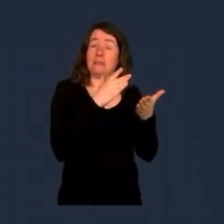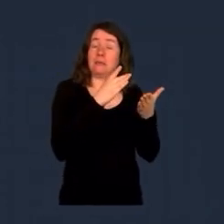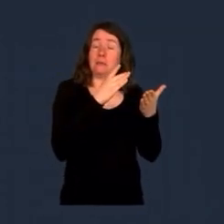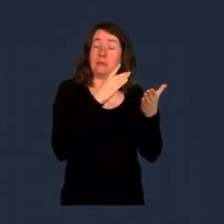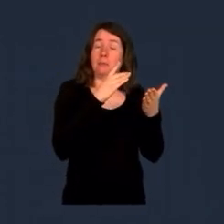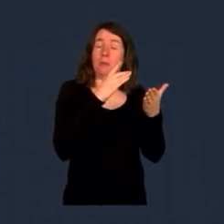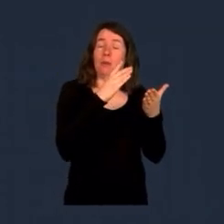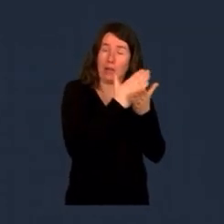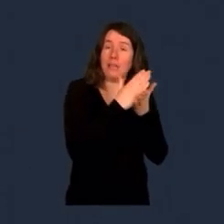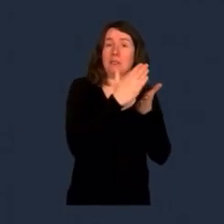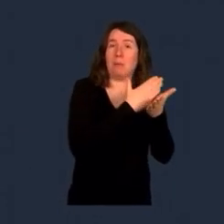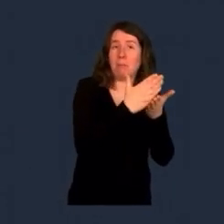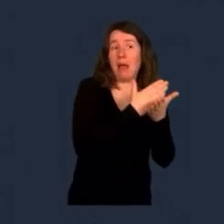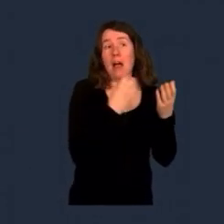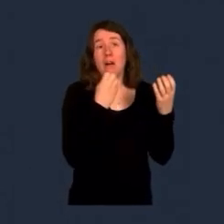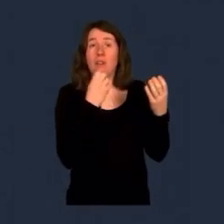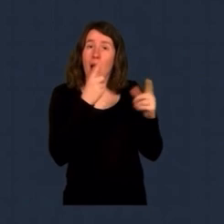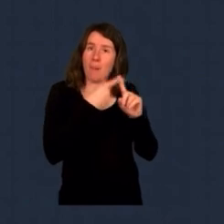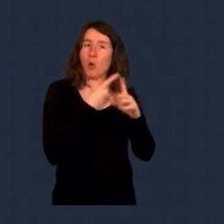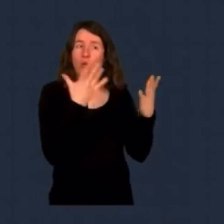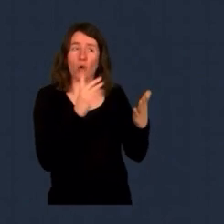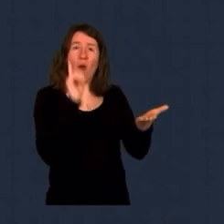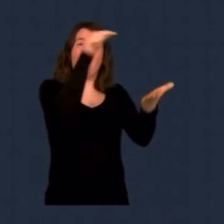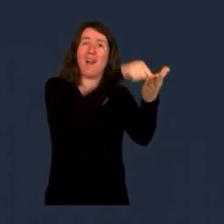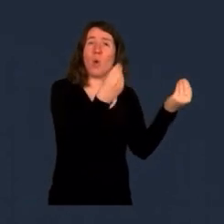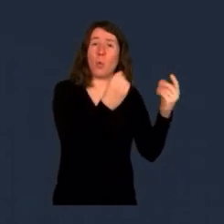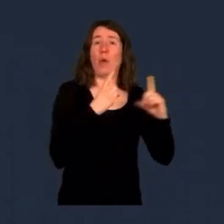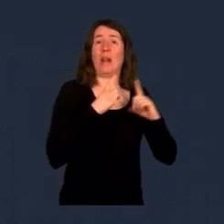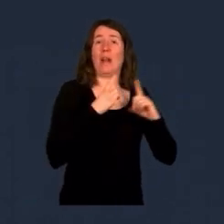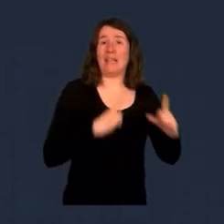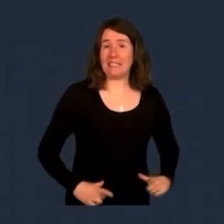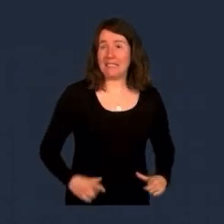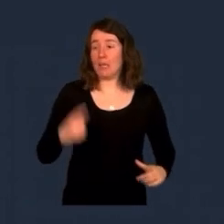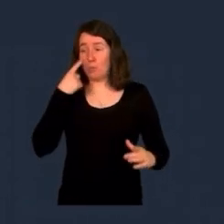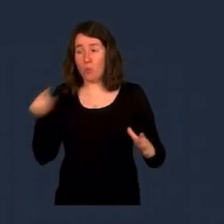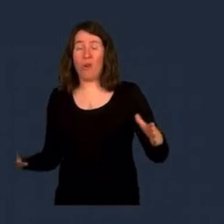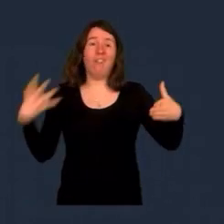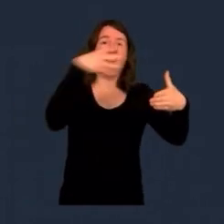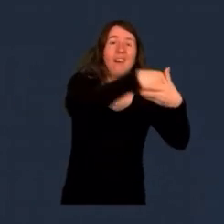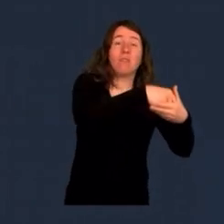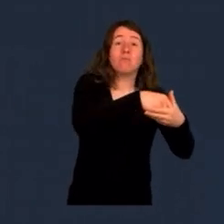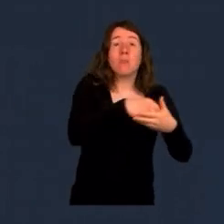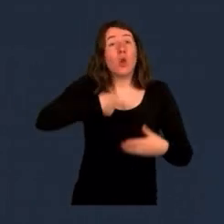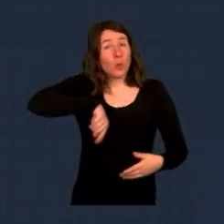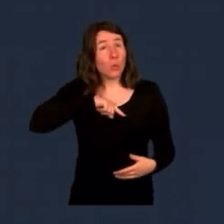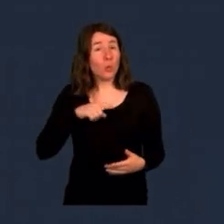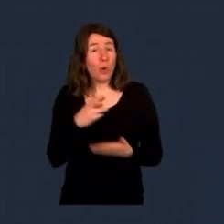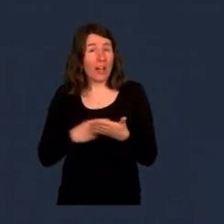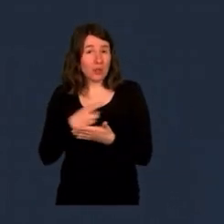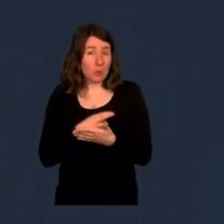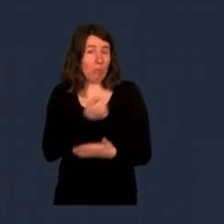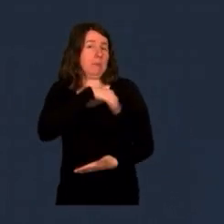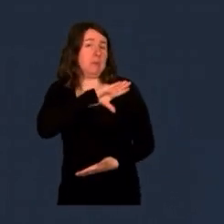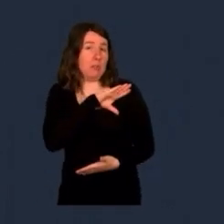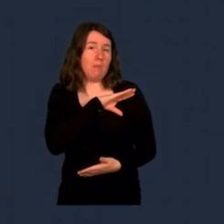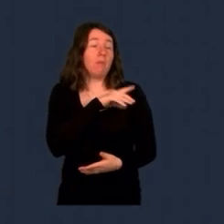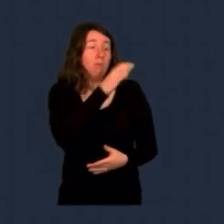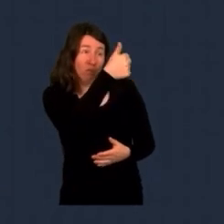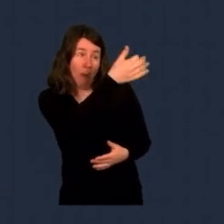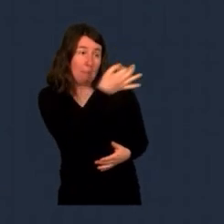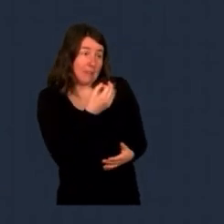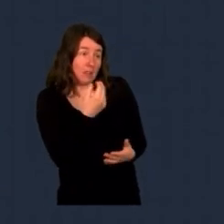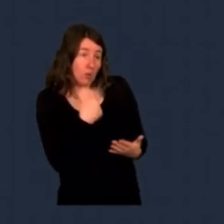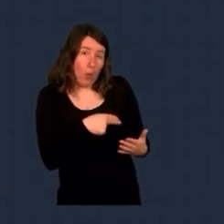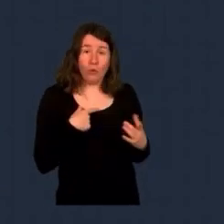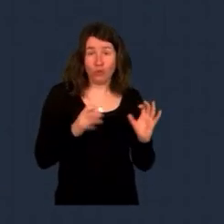territoires généralement abandonnés. Vous me direz, ce n'est pas du ressort de la région, certes, mais ce qui en revanche est de notre compétence, c'est d'augmenter